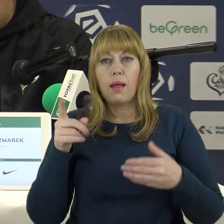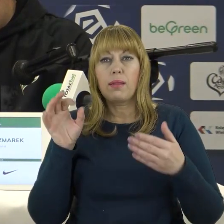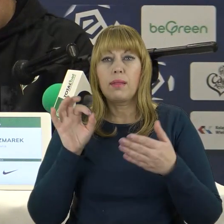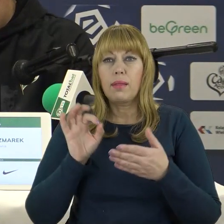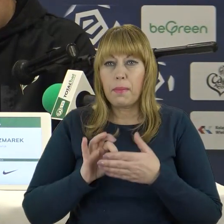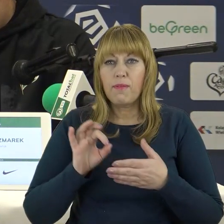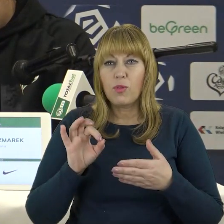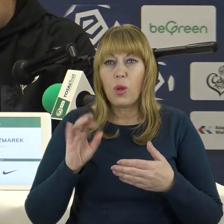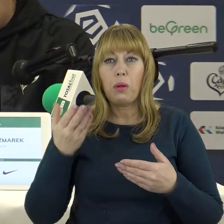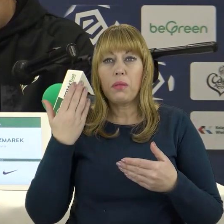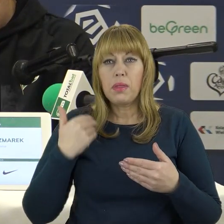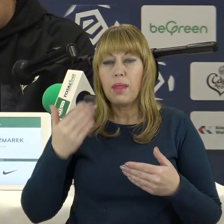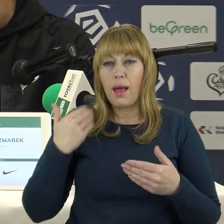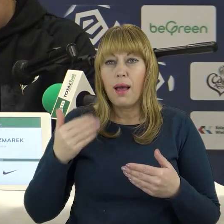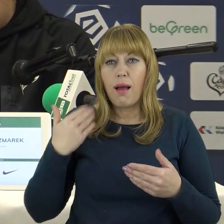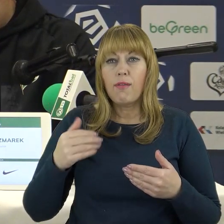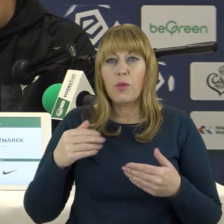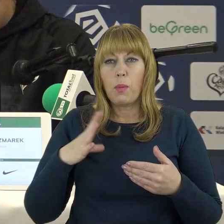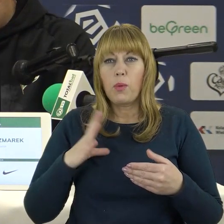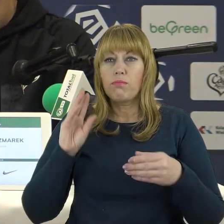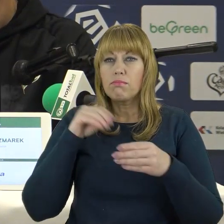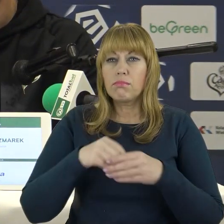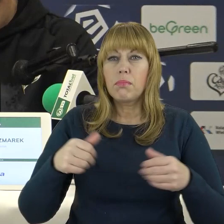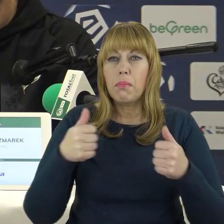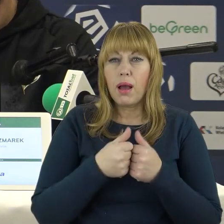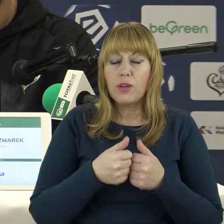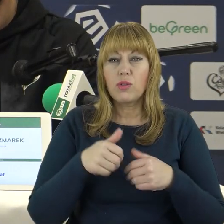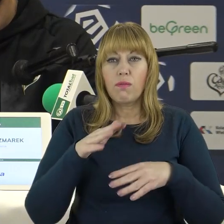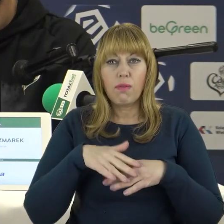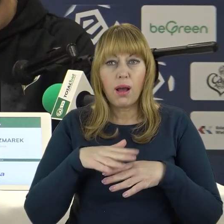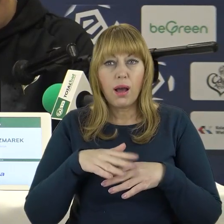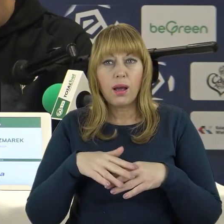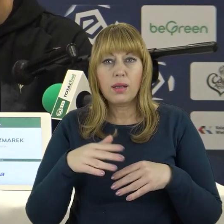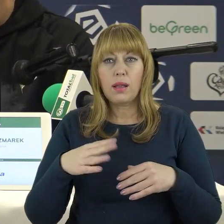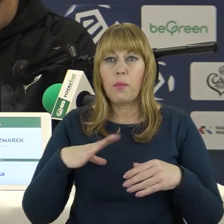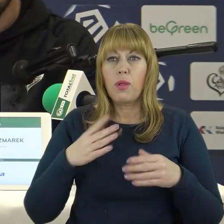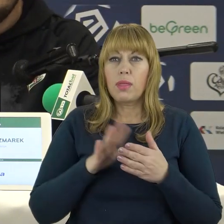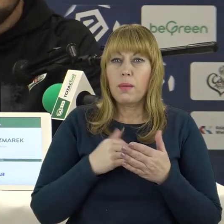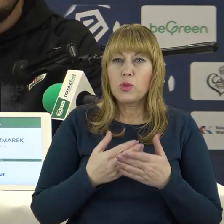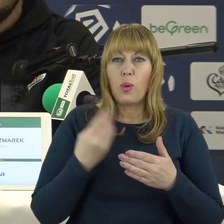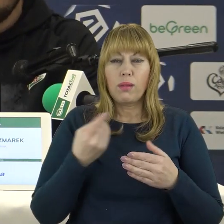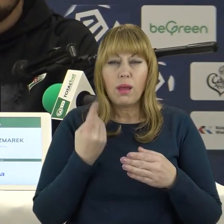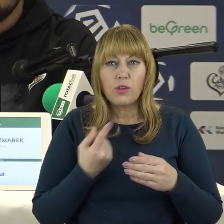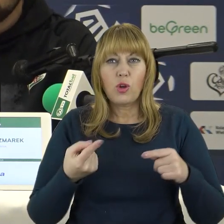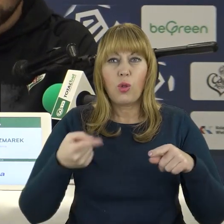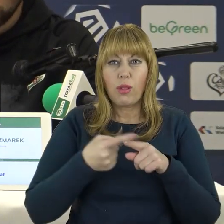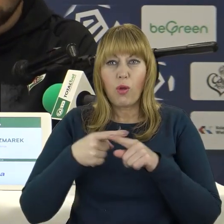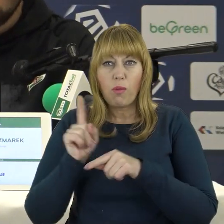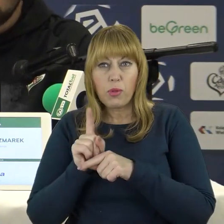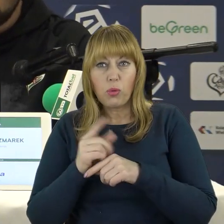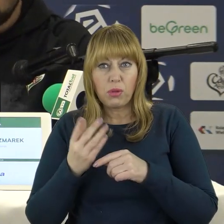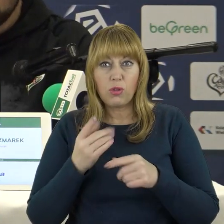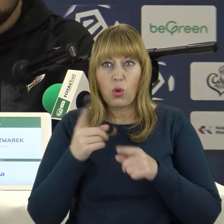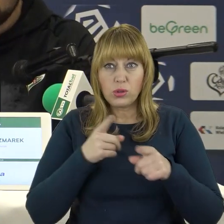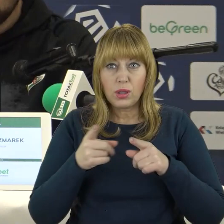znał. Czy kiedyś uczestniczył pan w takim meczu, że dwa gole padają w doliczonym czasie, które rozstrzygają mecz? To jest jedno pytanie.